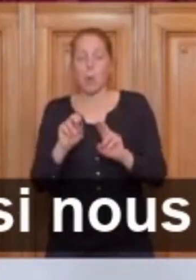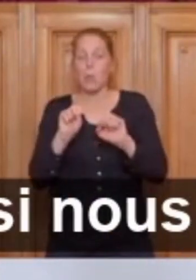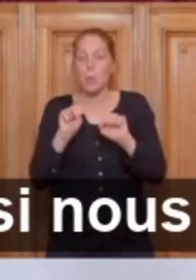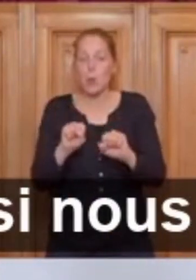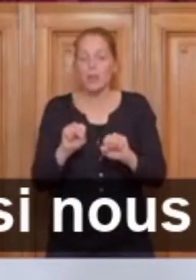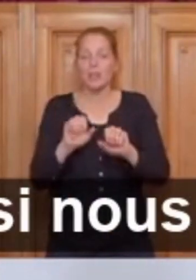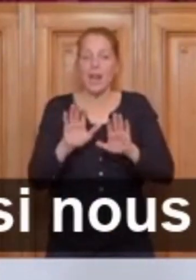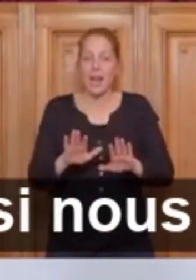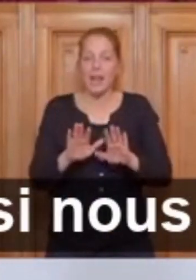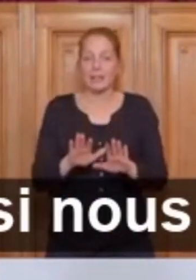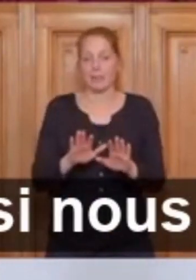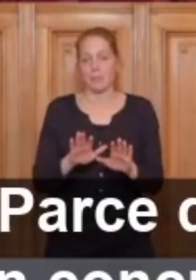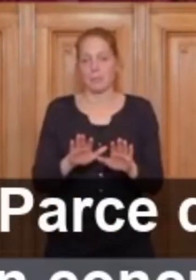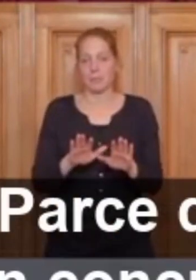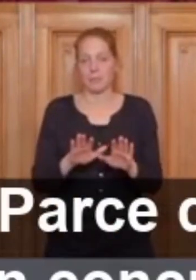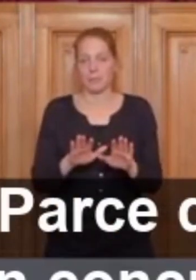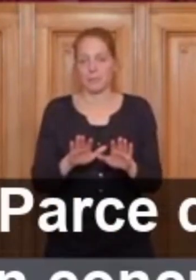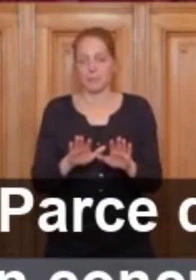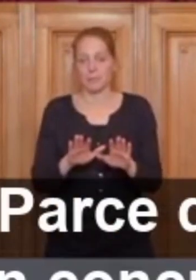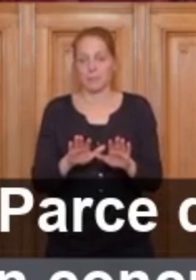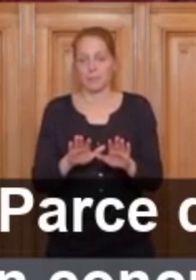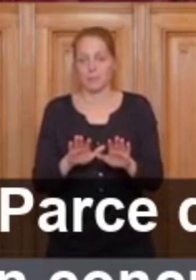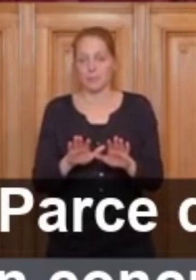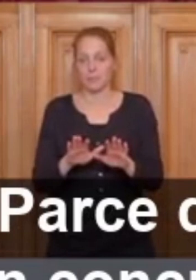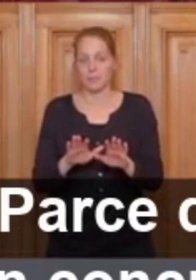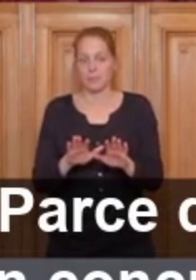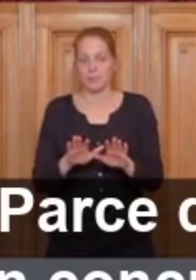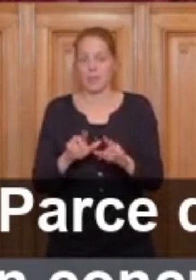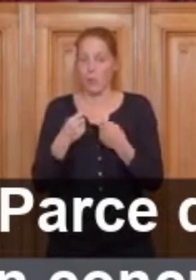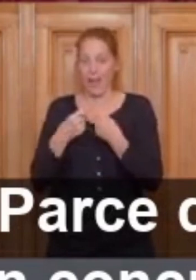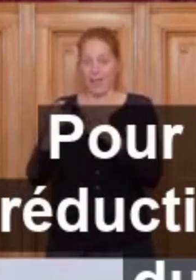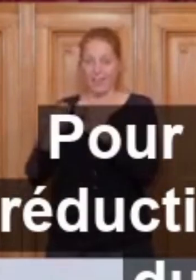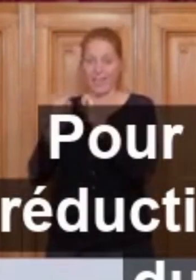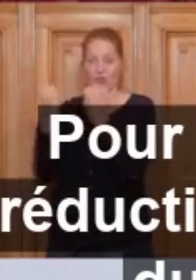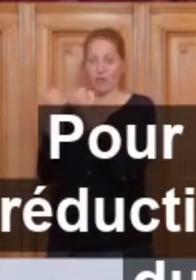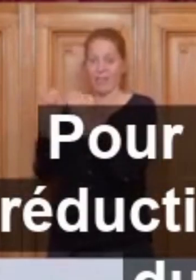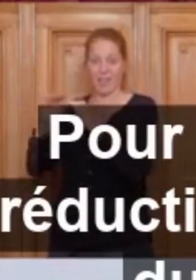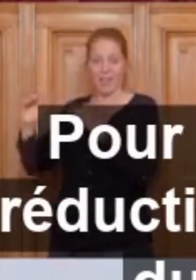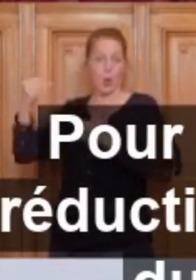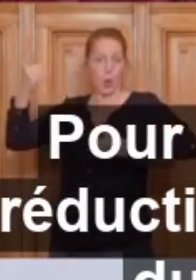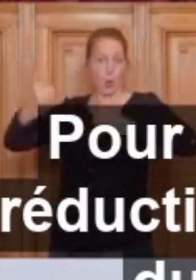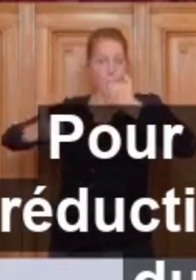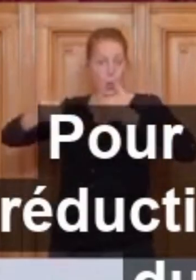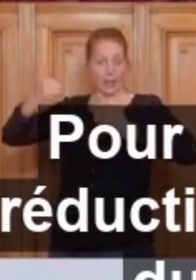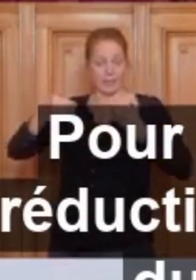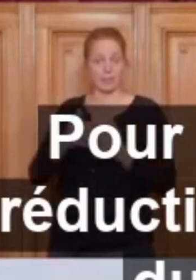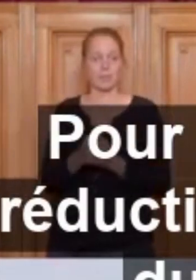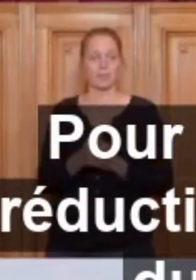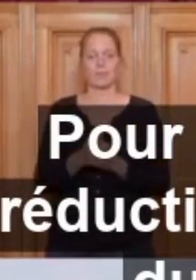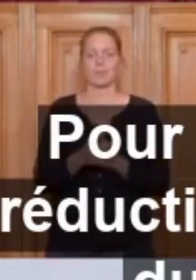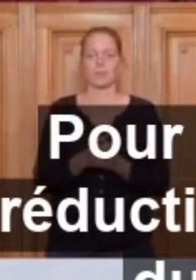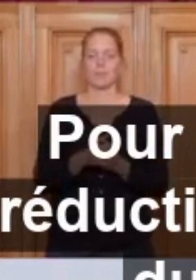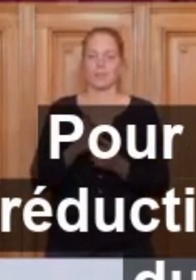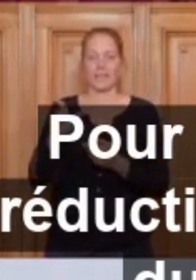möglich, wenn man das Land nicht viel Futti mehr, weil wir sind auch hier eine Konkurrenz zu anderen Staaten. Wisst ihr, für ein Ziel zu